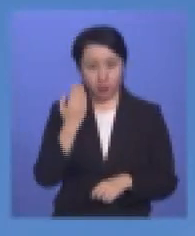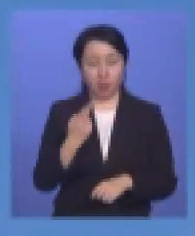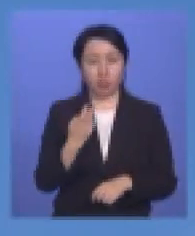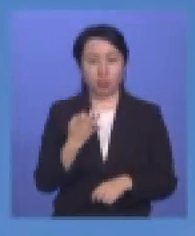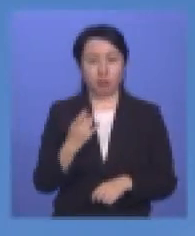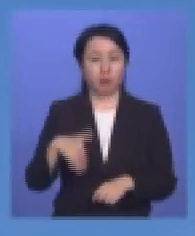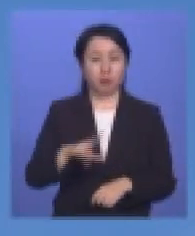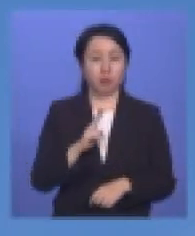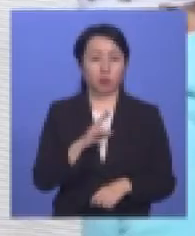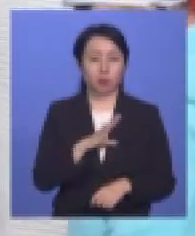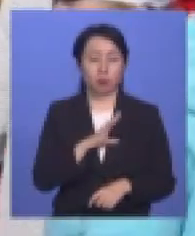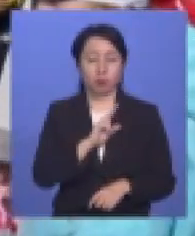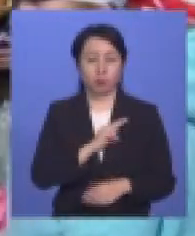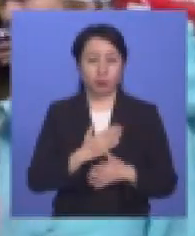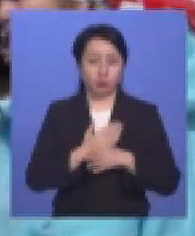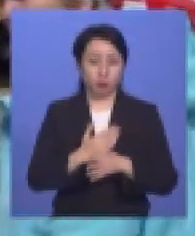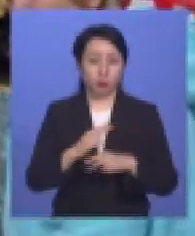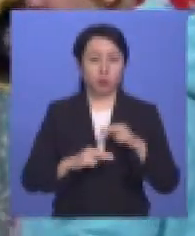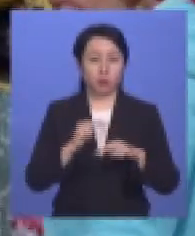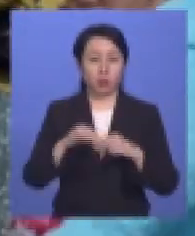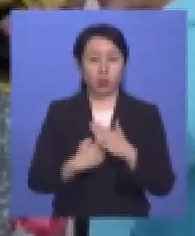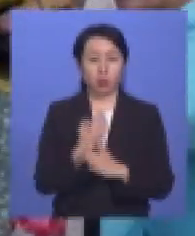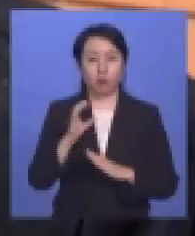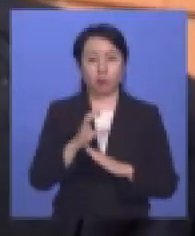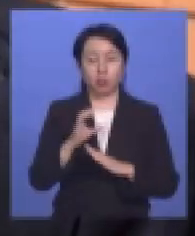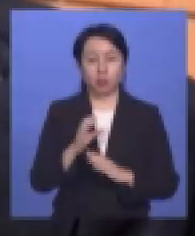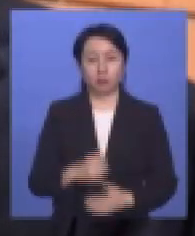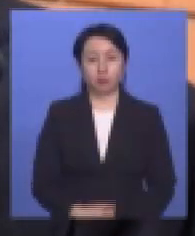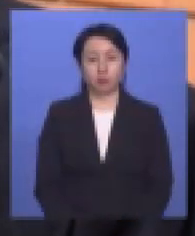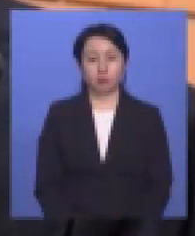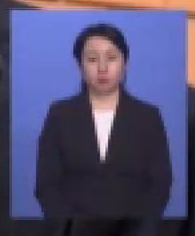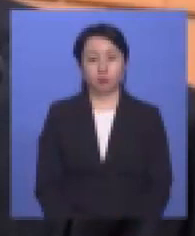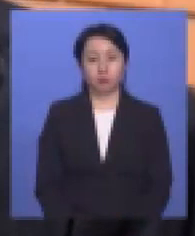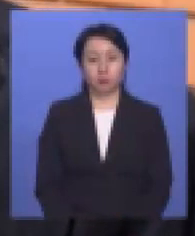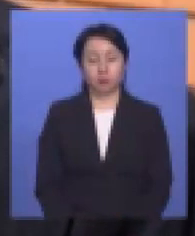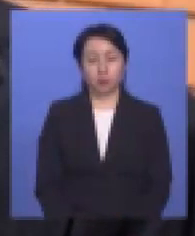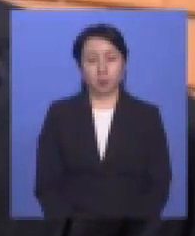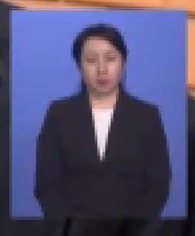и всем, кто оказал содействие в строительстве новой мечети.